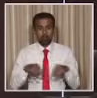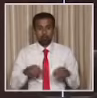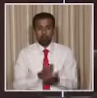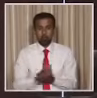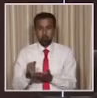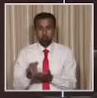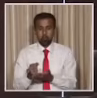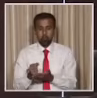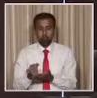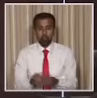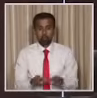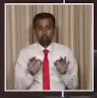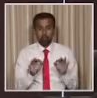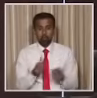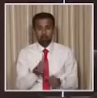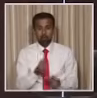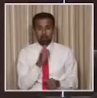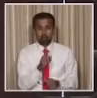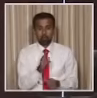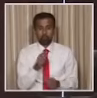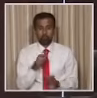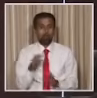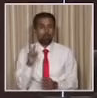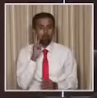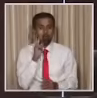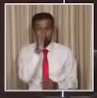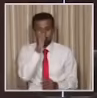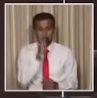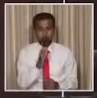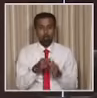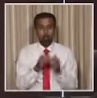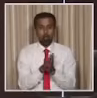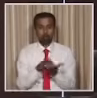karanota ewat hari kiyapu ekkenek ada Ranil Wickremesinghe me